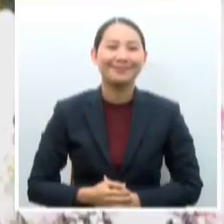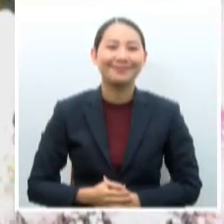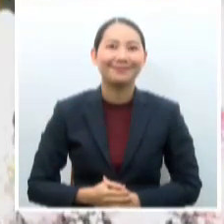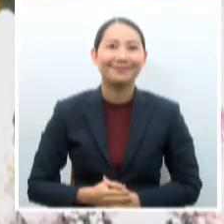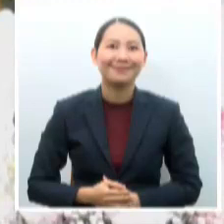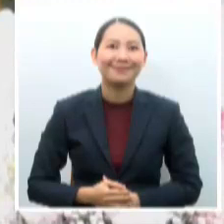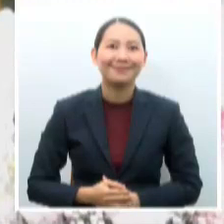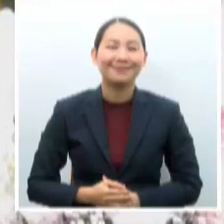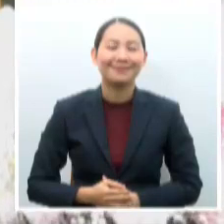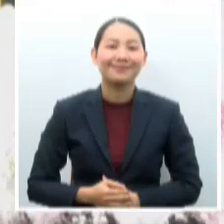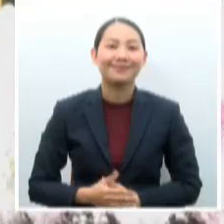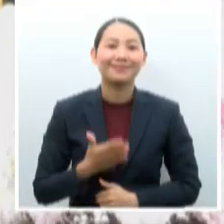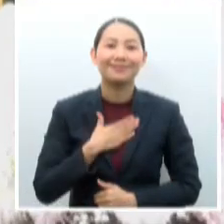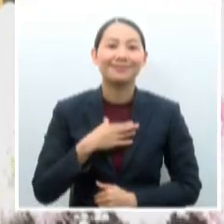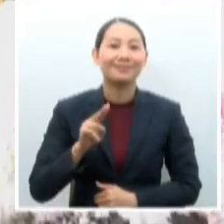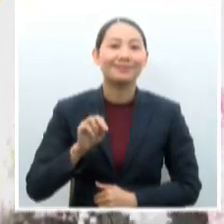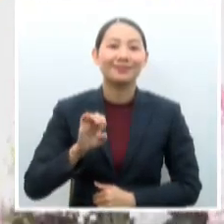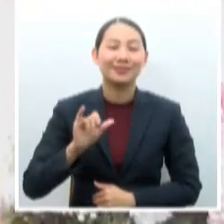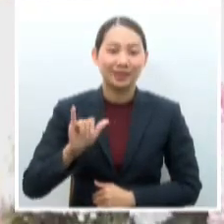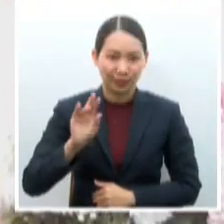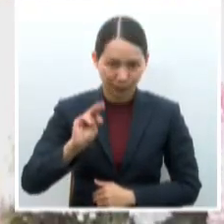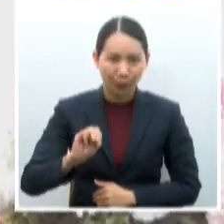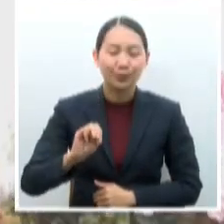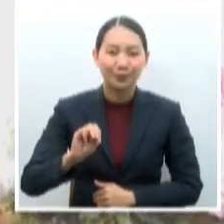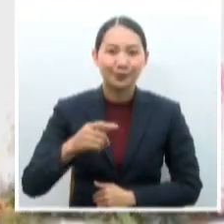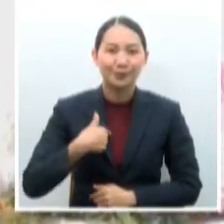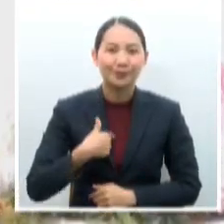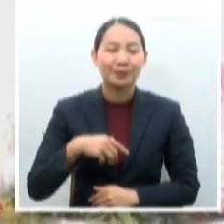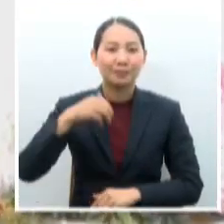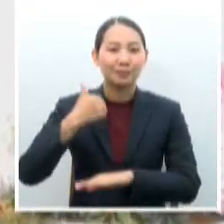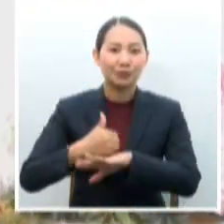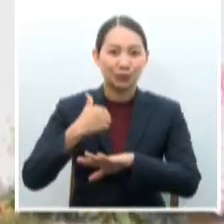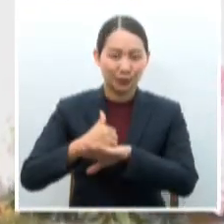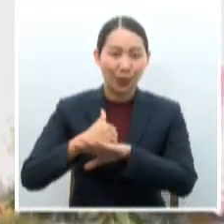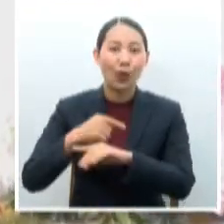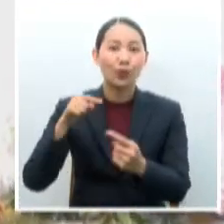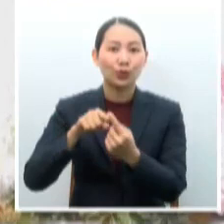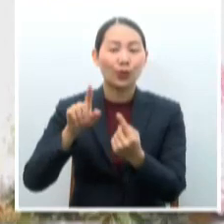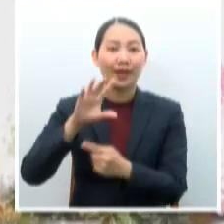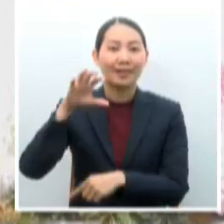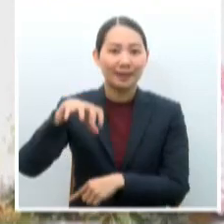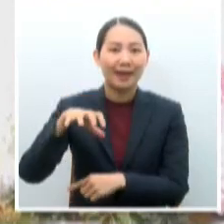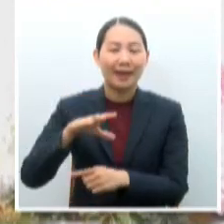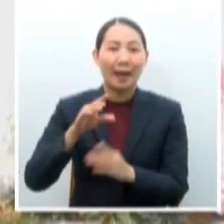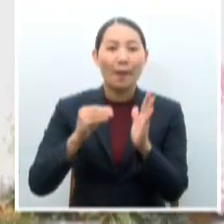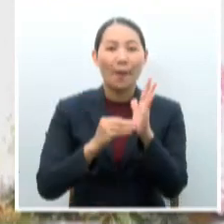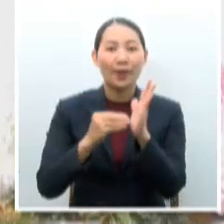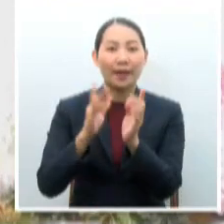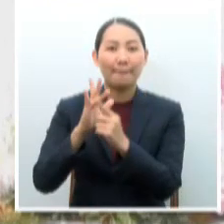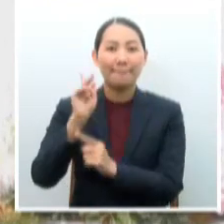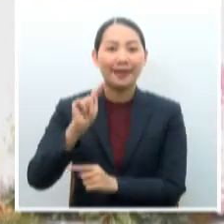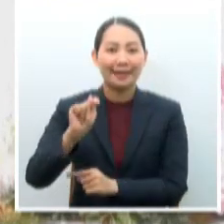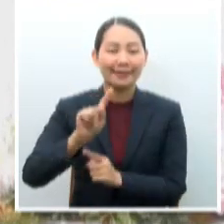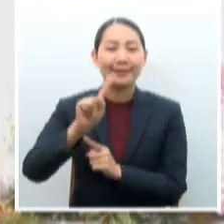ครับผมนายนิยมไผ่โสภาผู้อำนวยการสำนักงานเขตพื้นที่การศึกษามัธยมศึกษากรุงเทพมหานครเขต1นะครับเนื่องในโอก